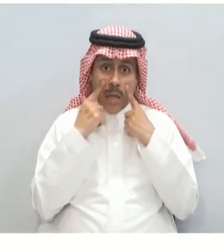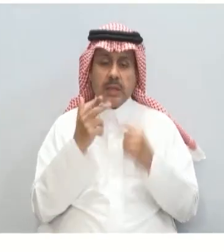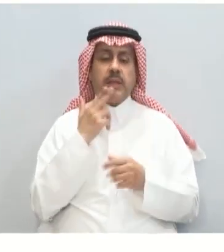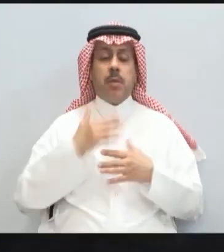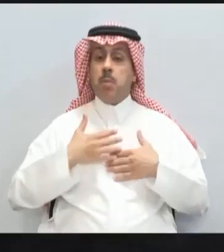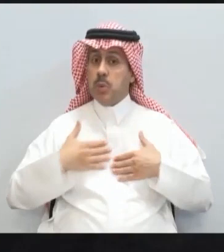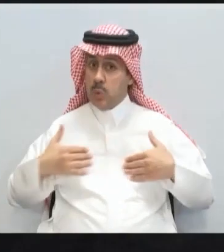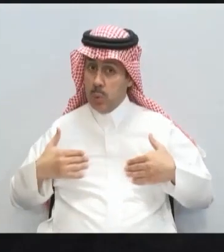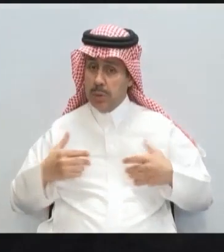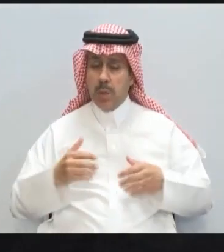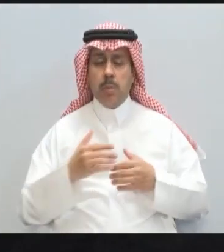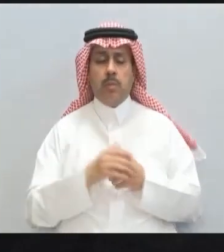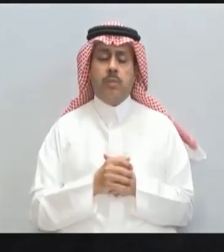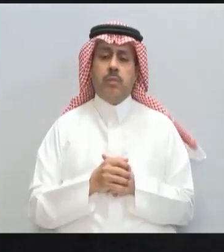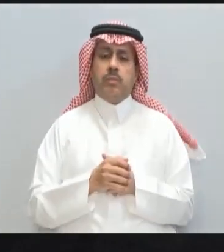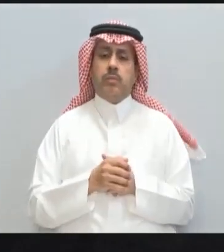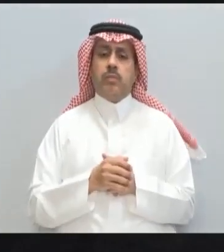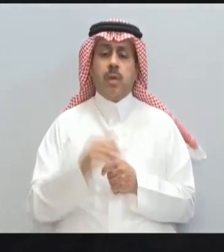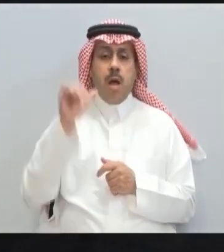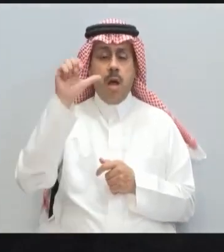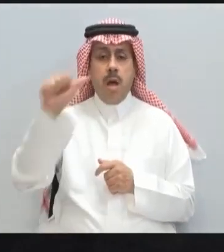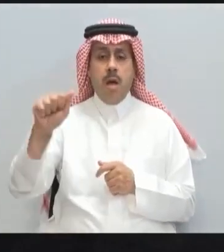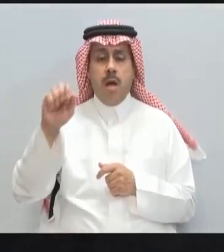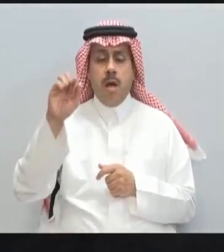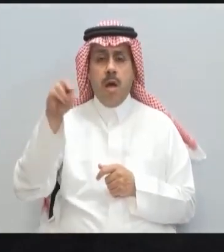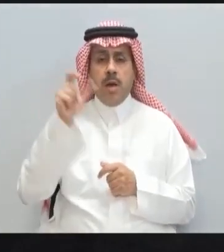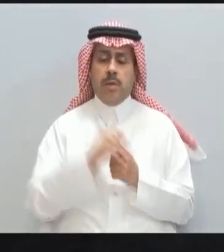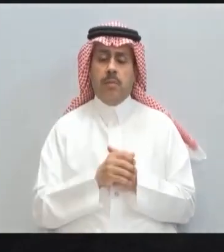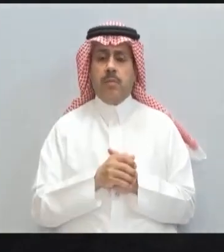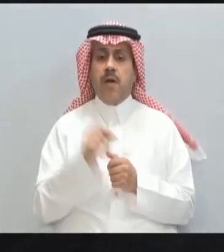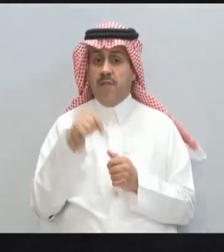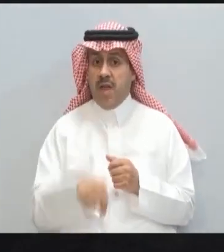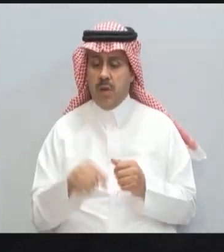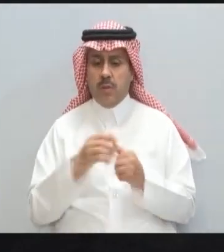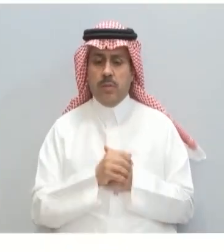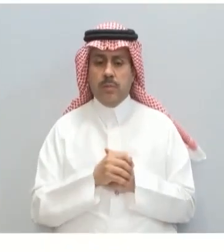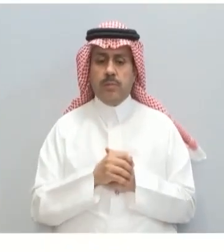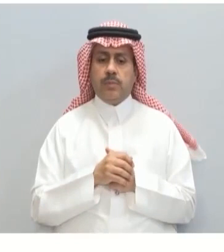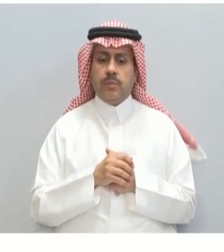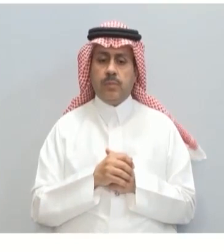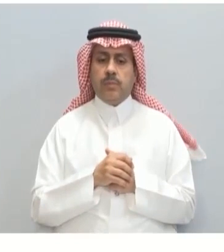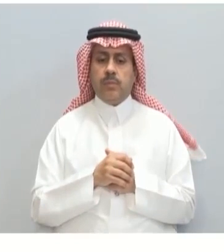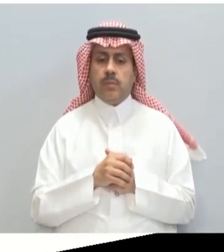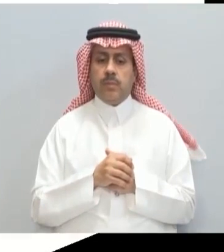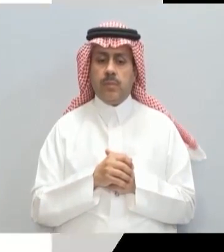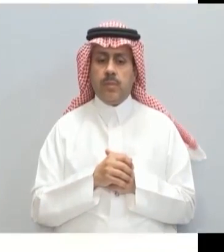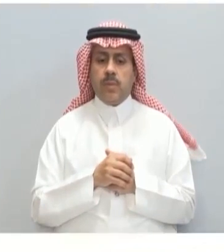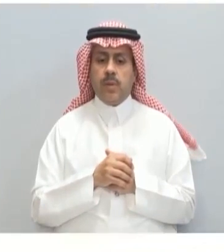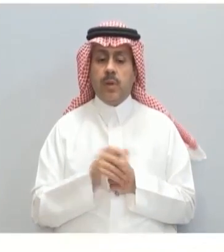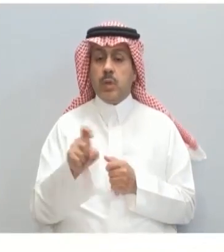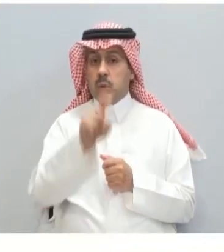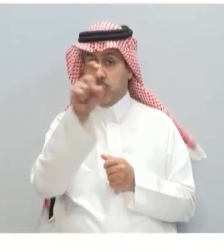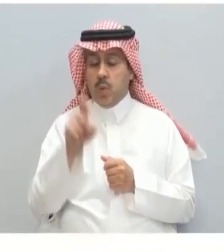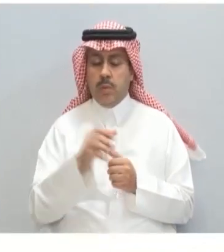السعيده الهانئ التي يهنا بها المسلم في هذه الدنيا هذا ما يتعلق بهذا التقويم